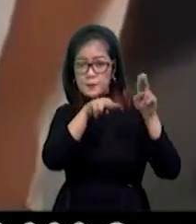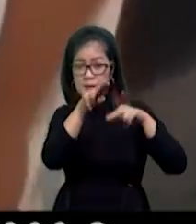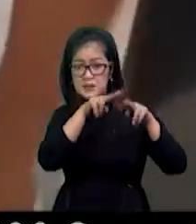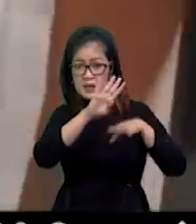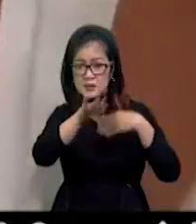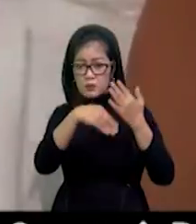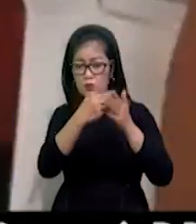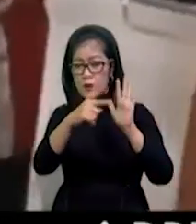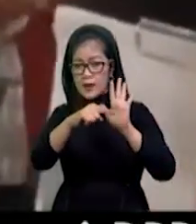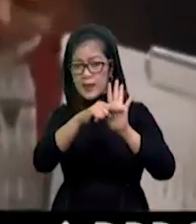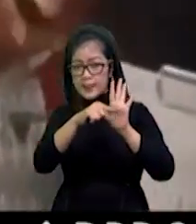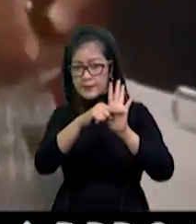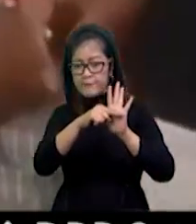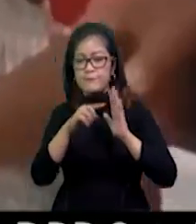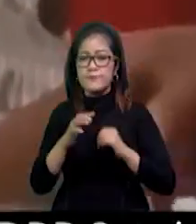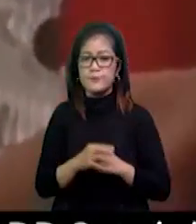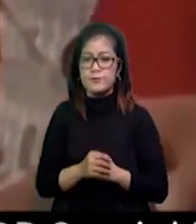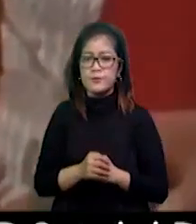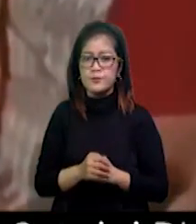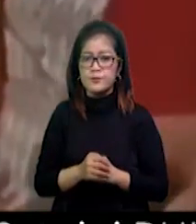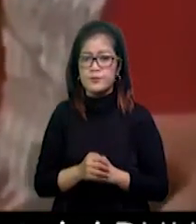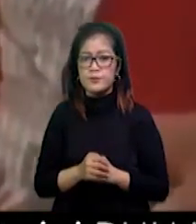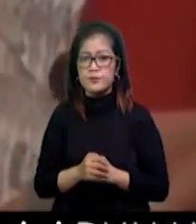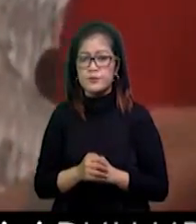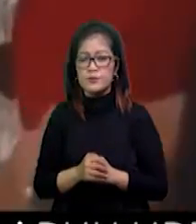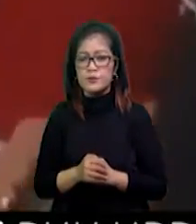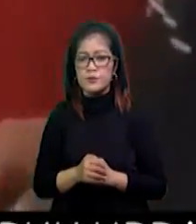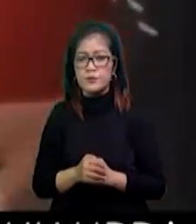negatif. Dari Timika, Papua, Nathan Making, iNews, melaporkan.